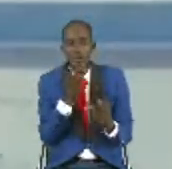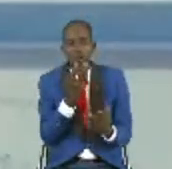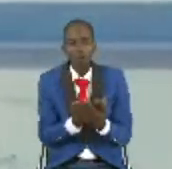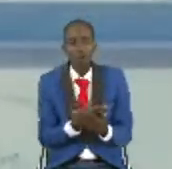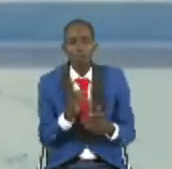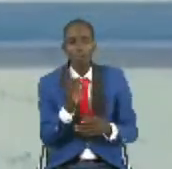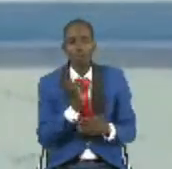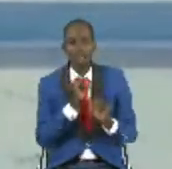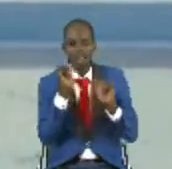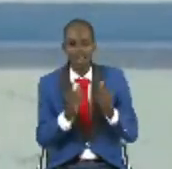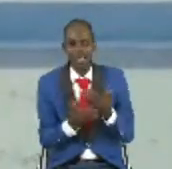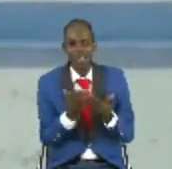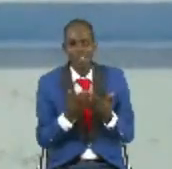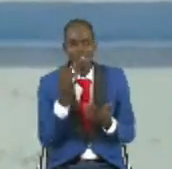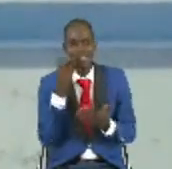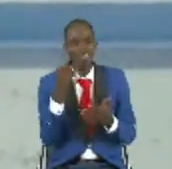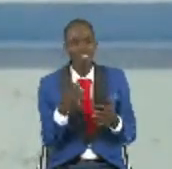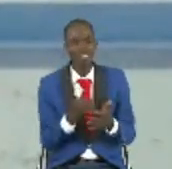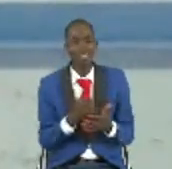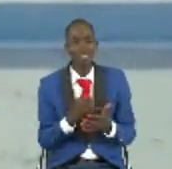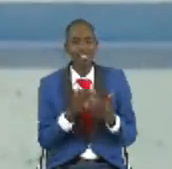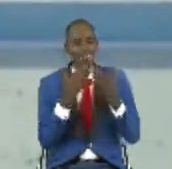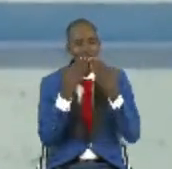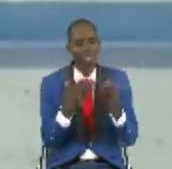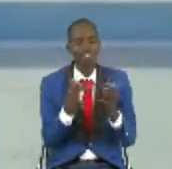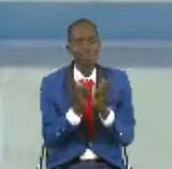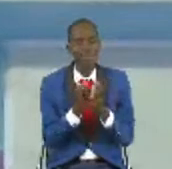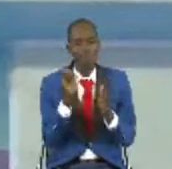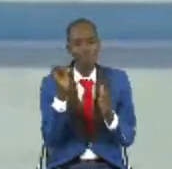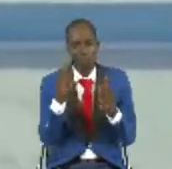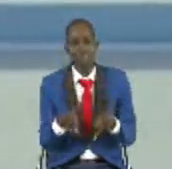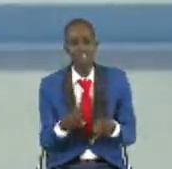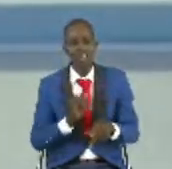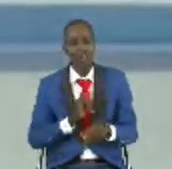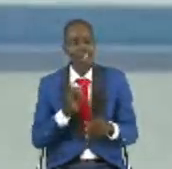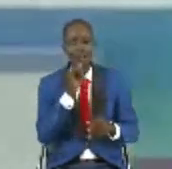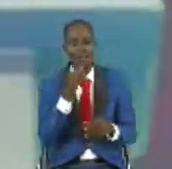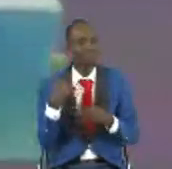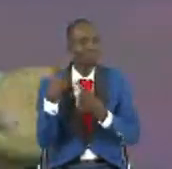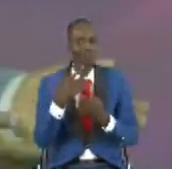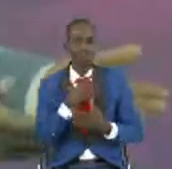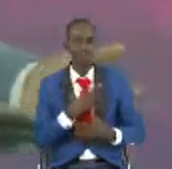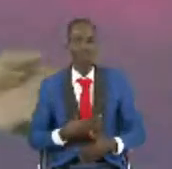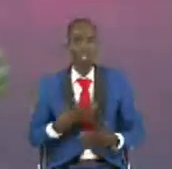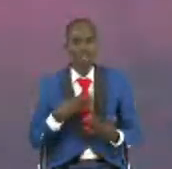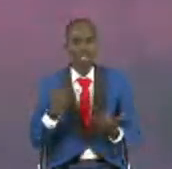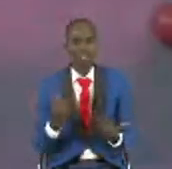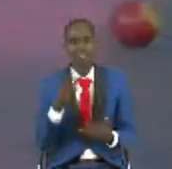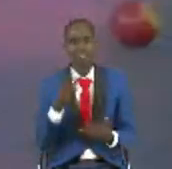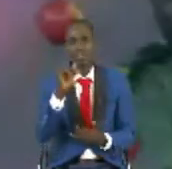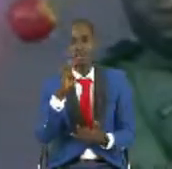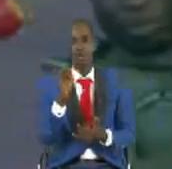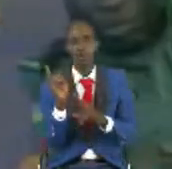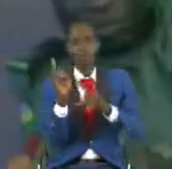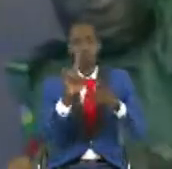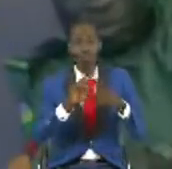voir ça facilement. Il dit merci beaucoup. J'avais faim. Et il s'approche. Et